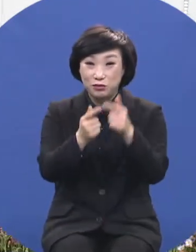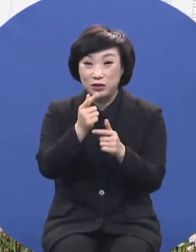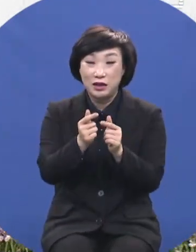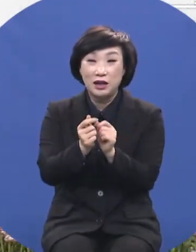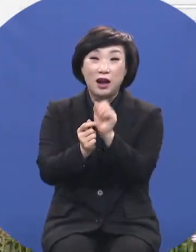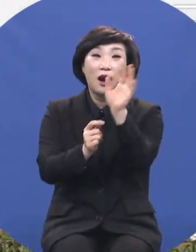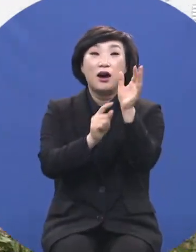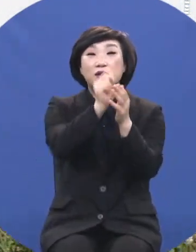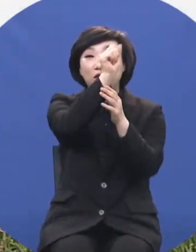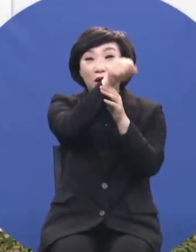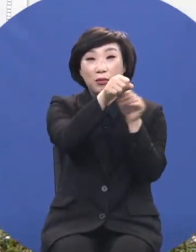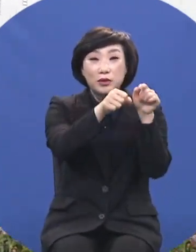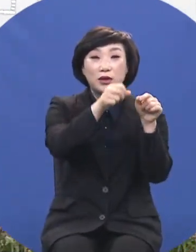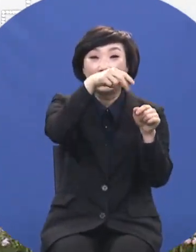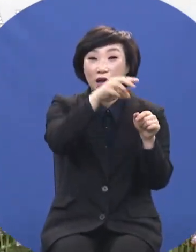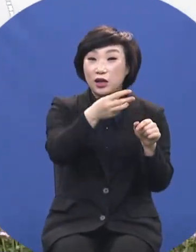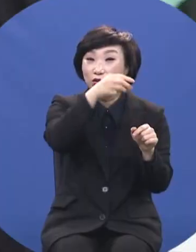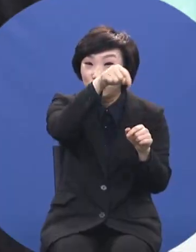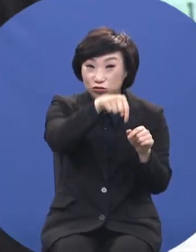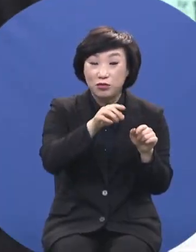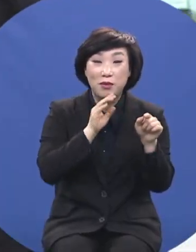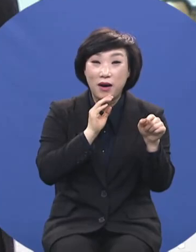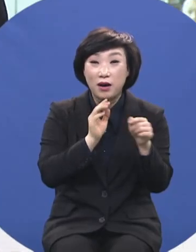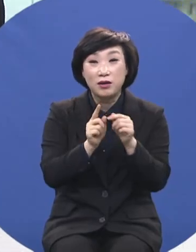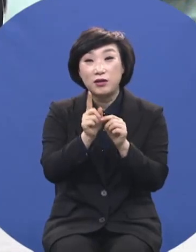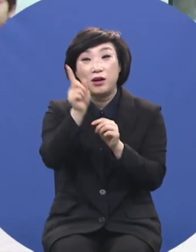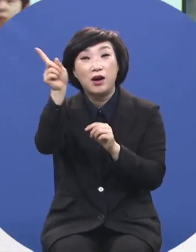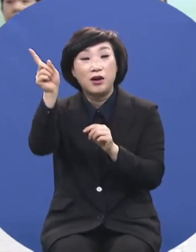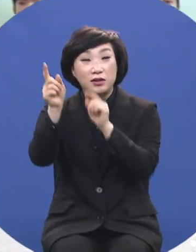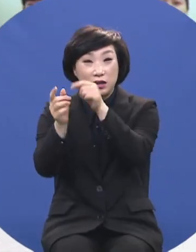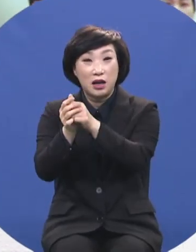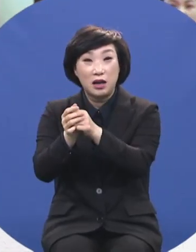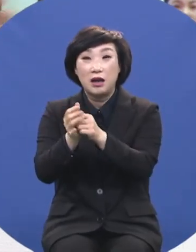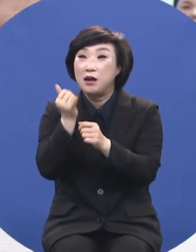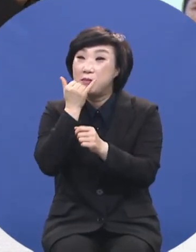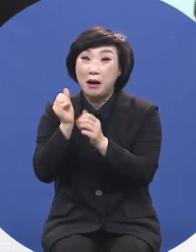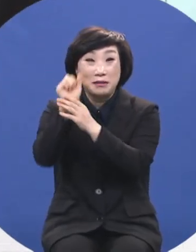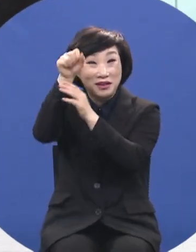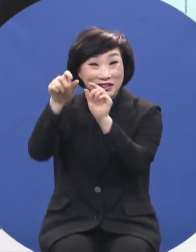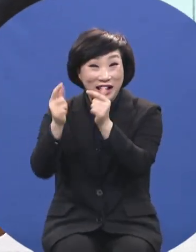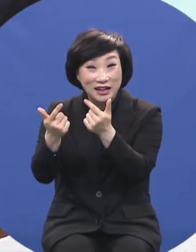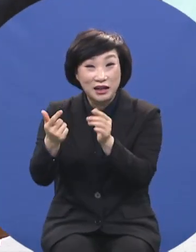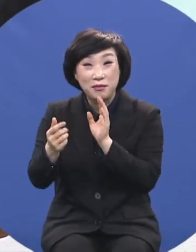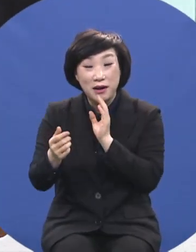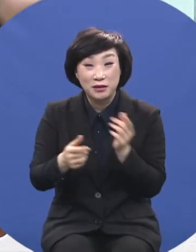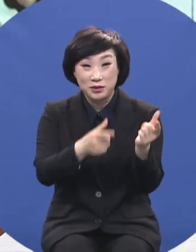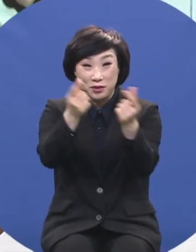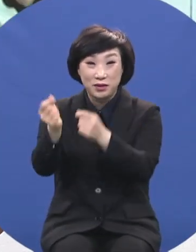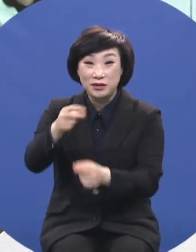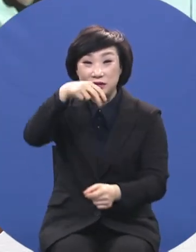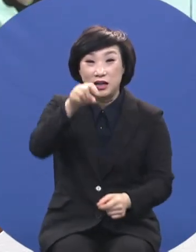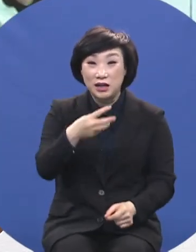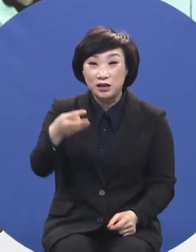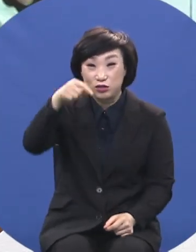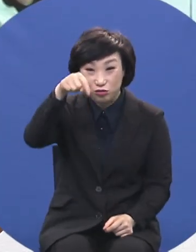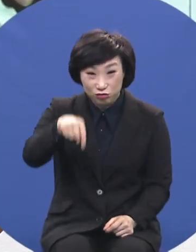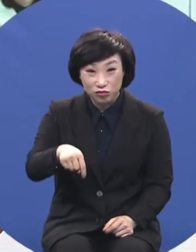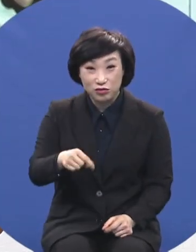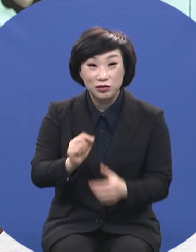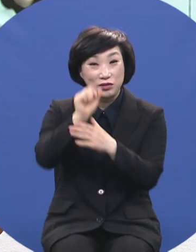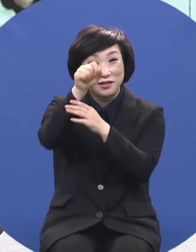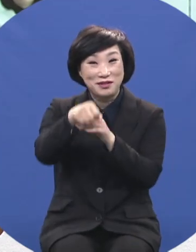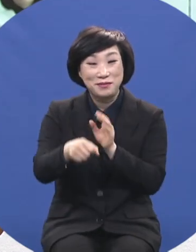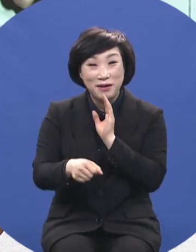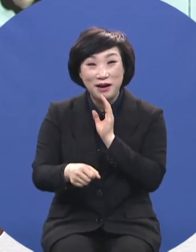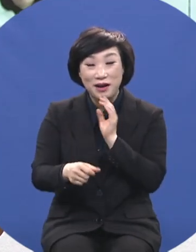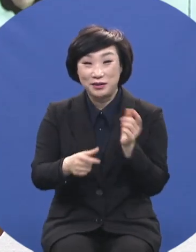되고 저쪽까지는 밤이 되는 것이 아니라 똑같이 살구만 열듯이 다 죽은 자가. 그래서 또